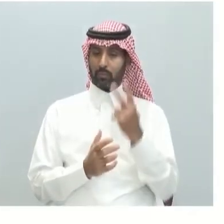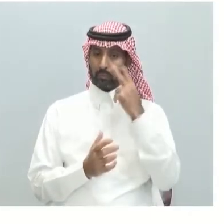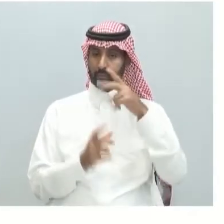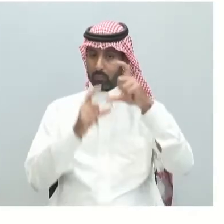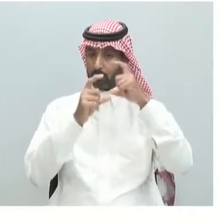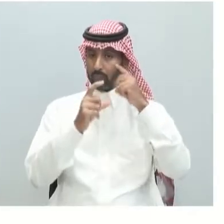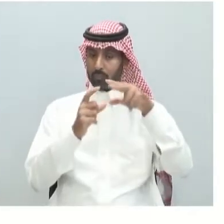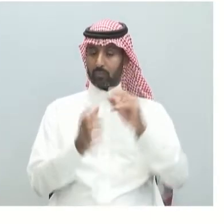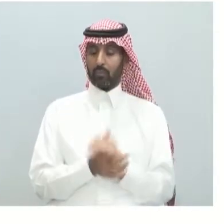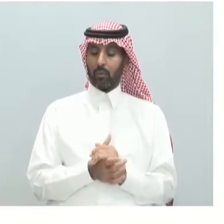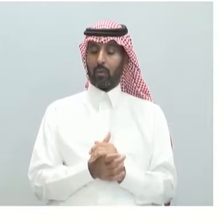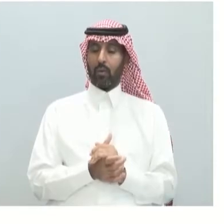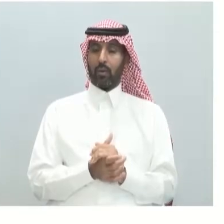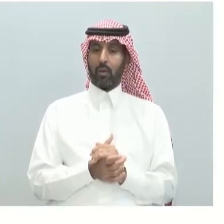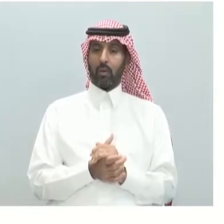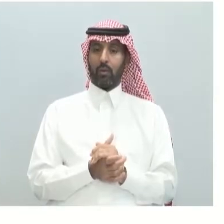امامك الان